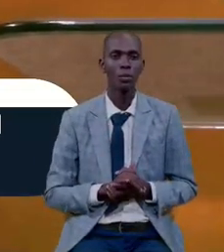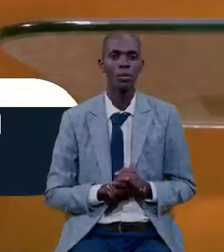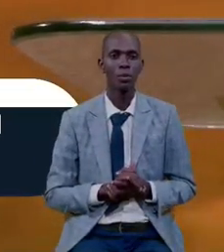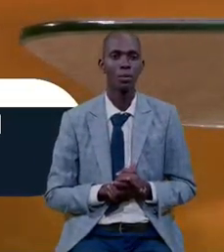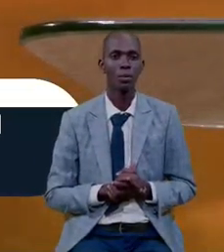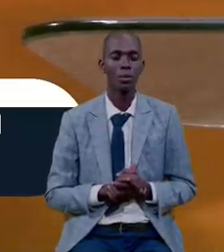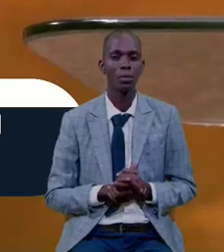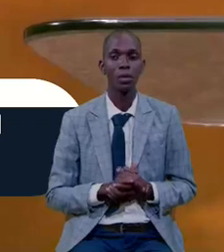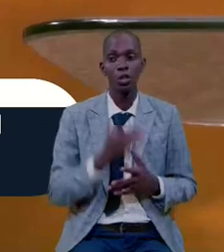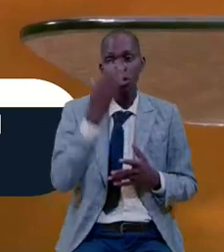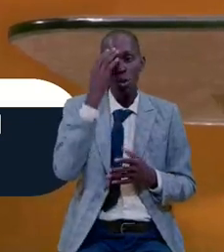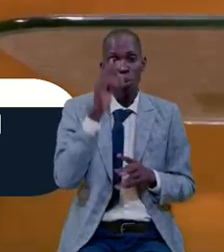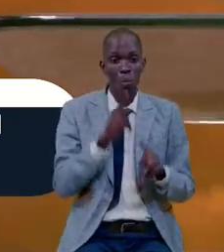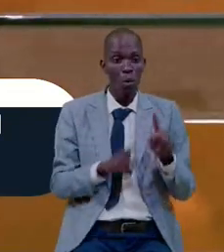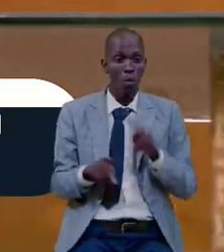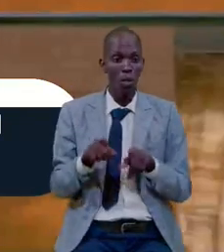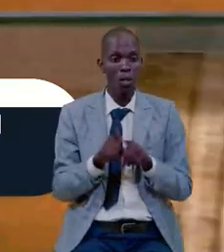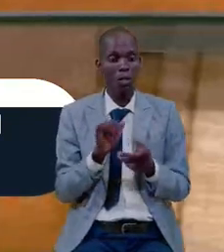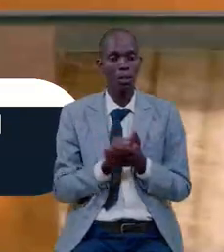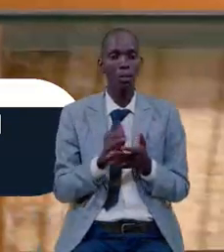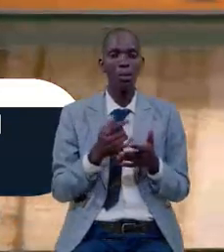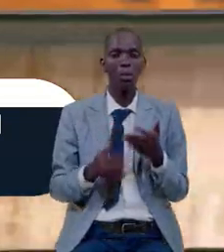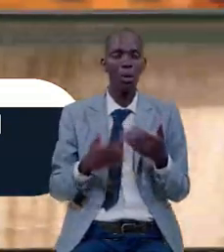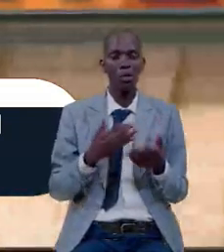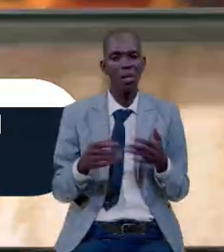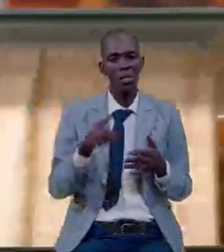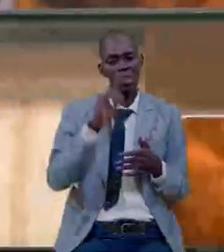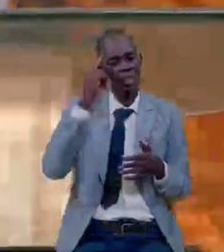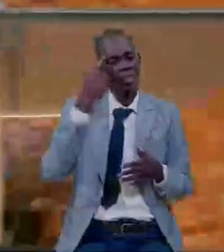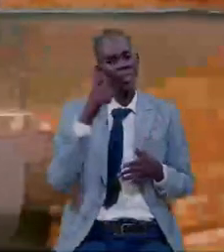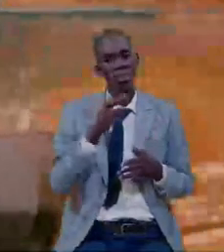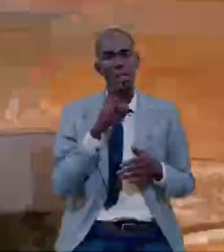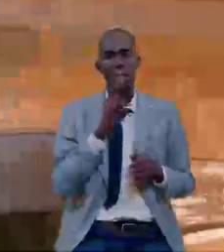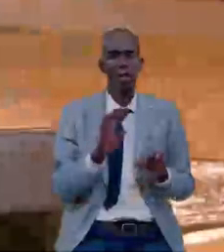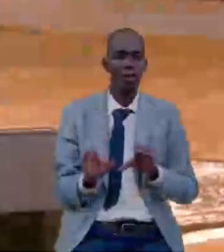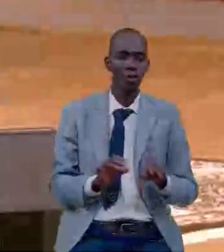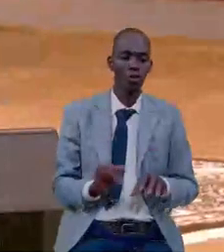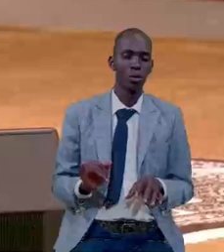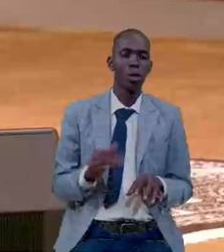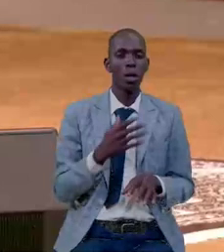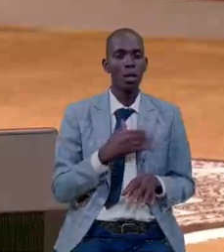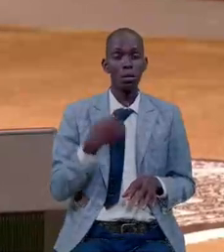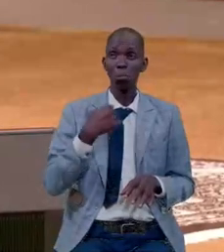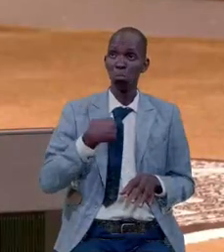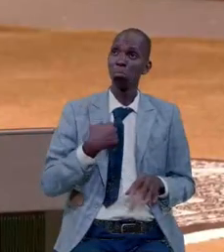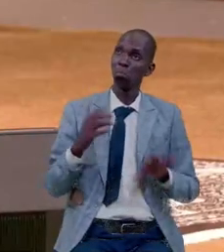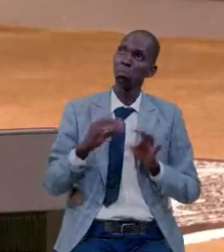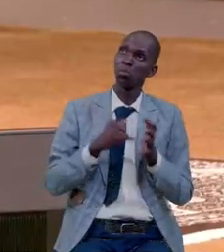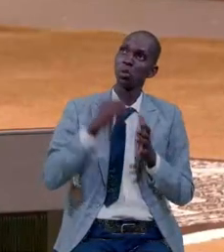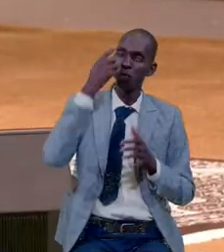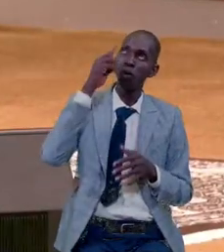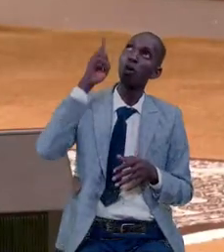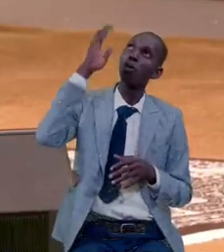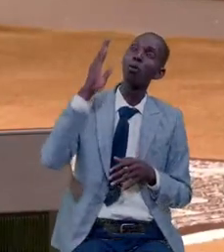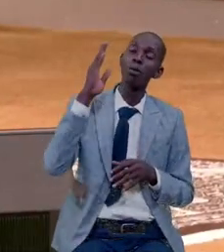Est-ce que vous connaissez des gens comme ça? Que ce qu'ils croient faire, ils disent qu'ils le font pour Dieu. Réellement, ils